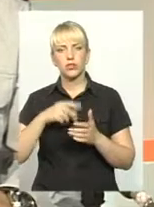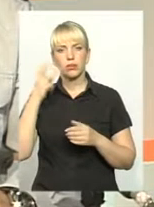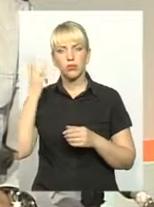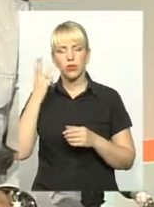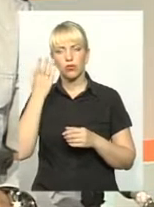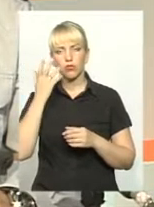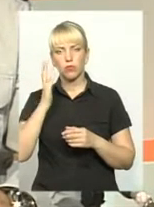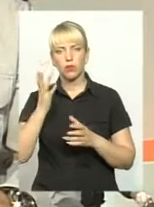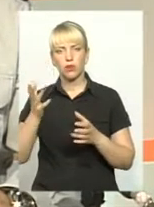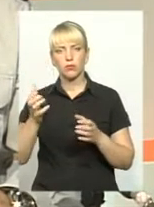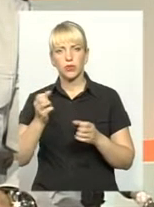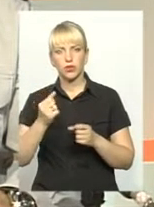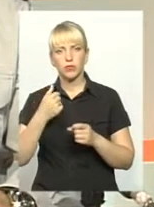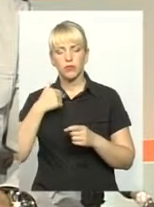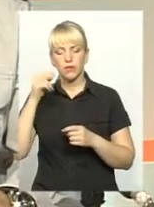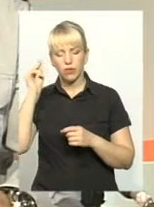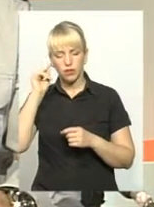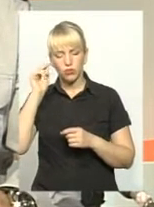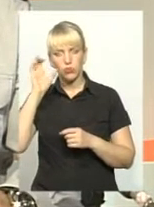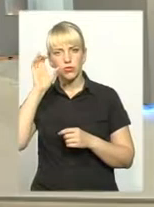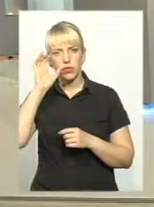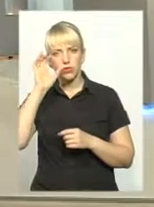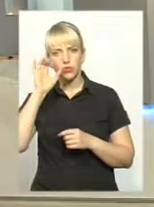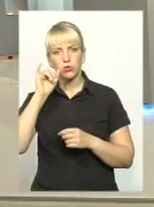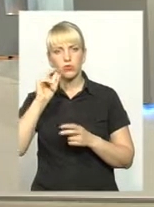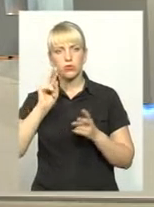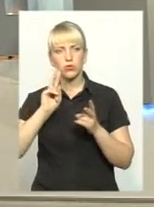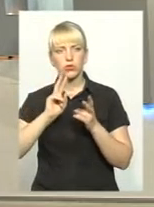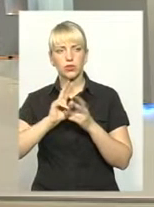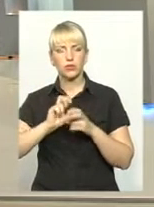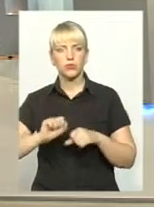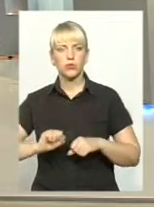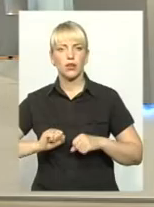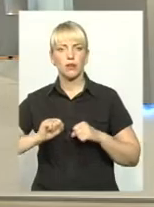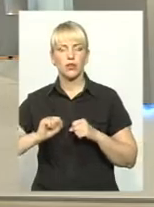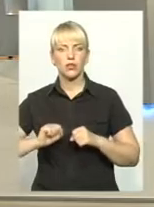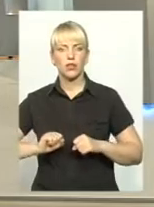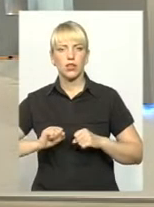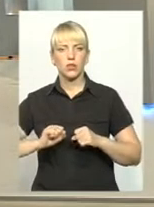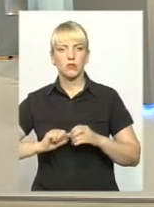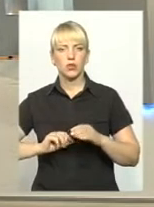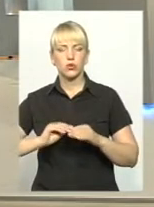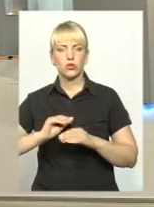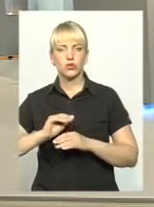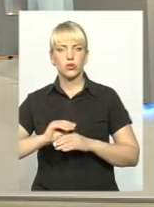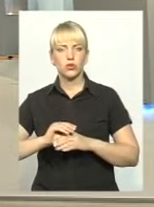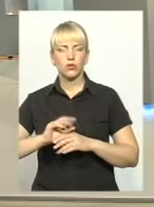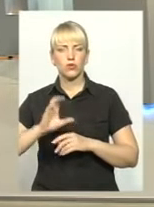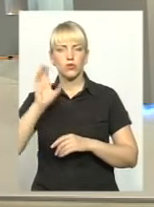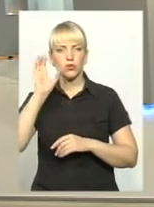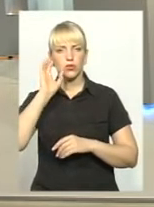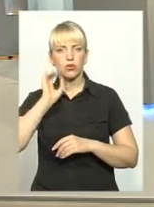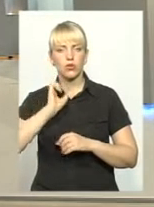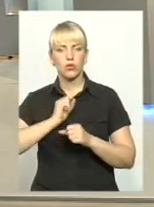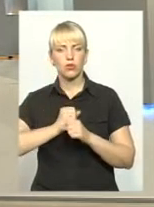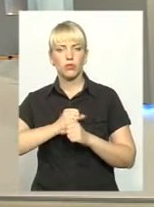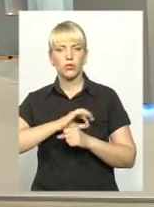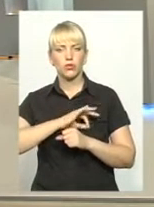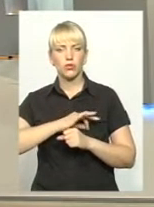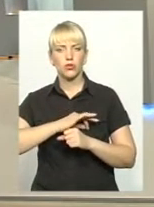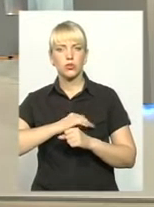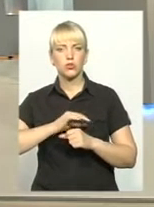ми вивчимо, заслухаємо, зустрінемося і постараємося додатково заслухати роботу слідчо-оперативної групи для того,